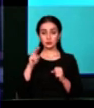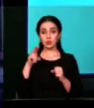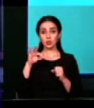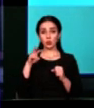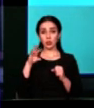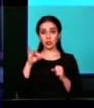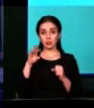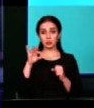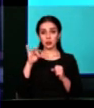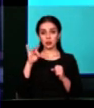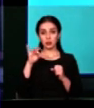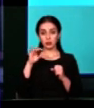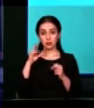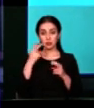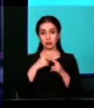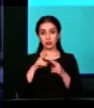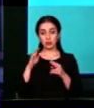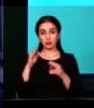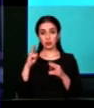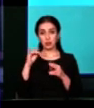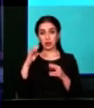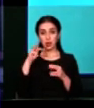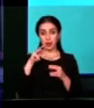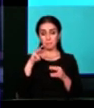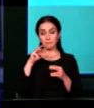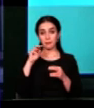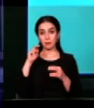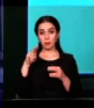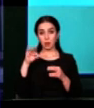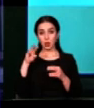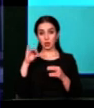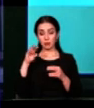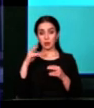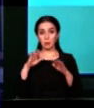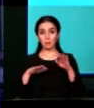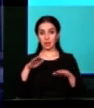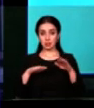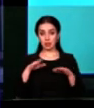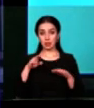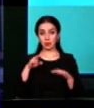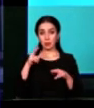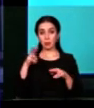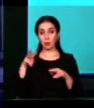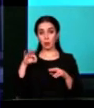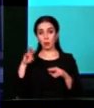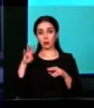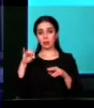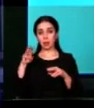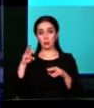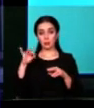Polimerlanish darajasi endi topishimiz uchun M polimer massasini M monomer